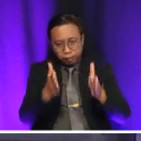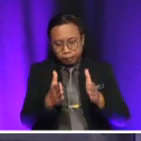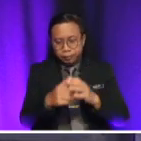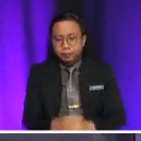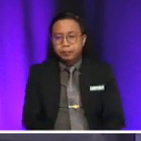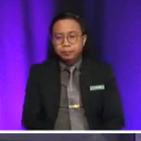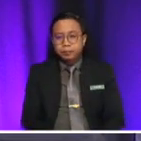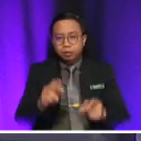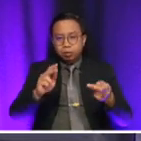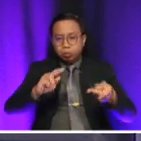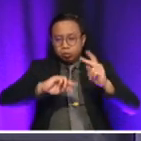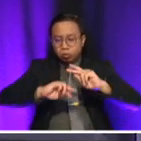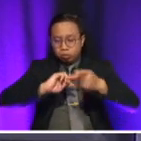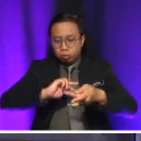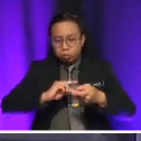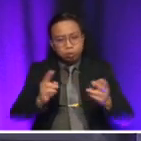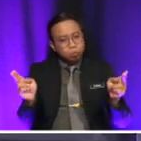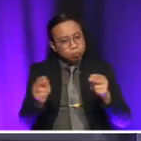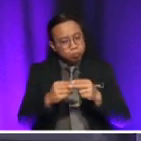dikirimkan juga